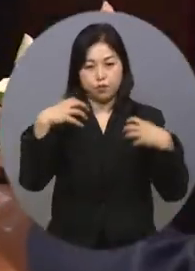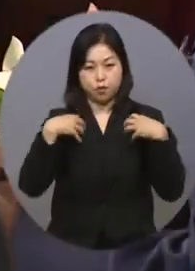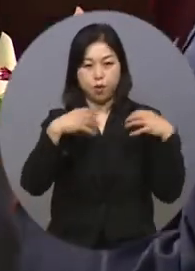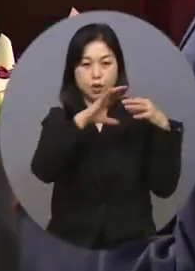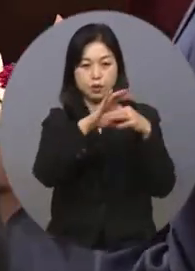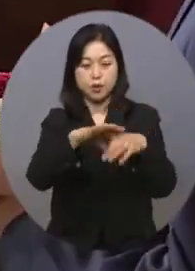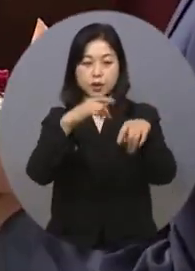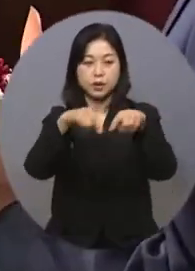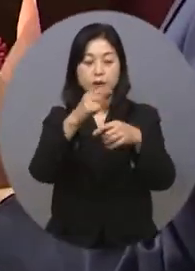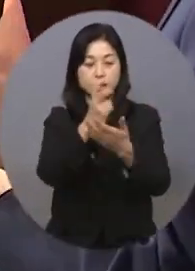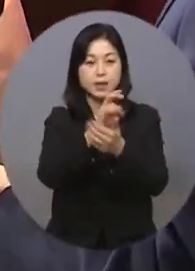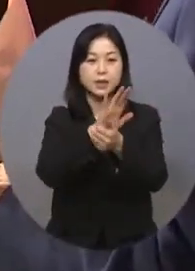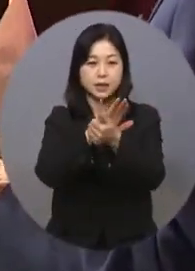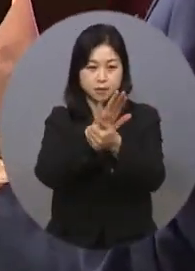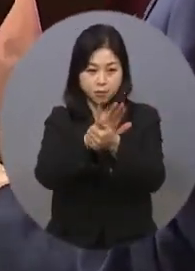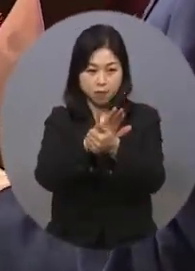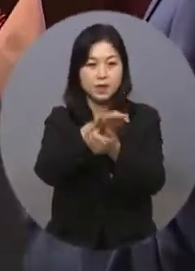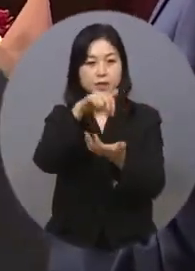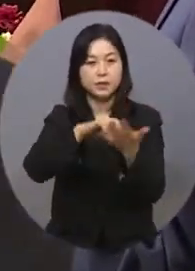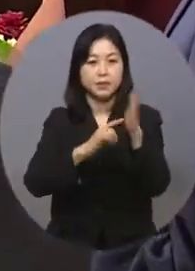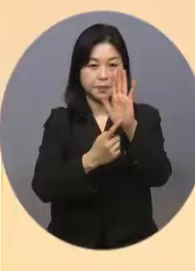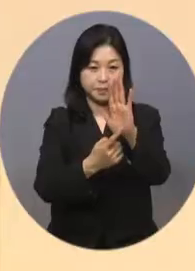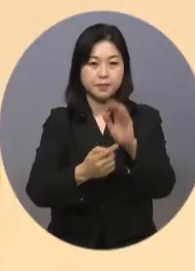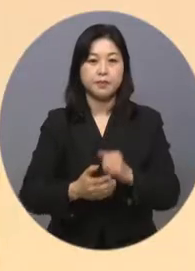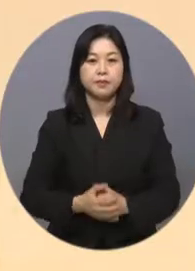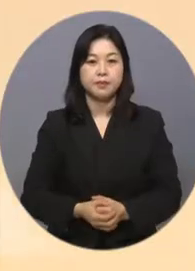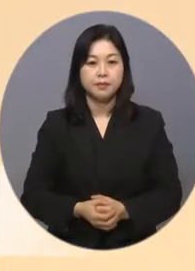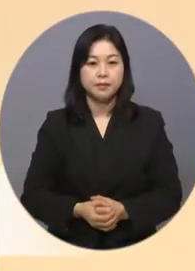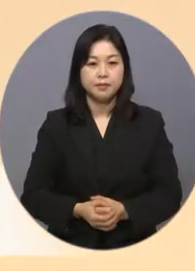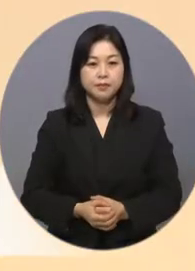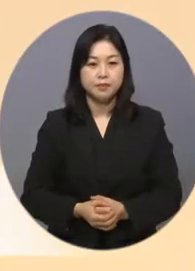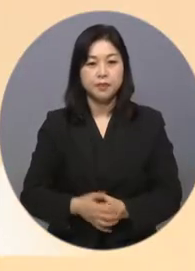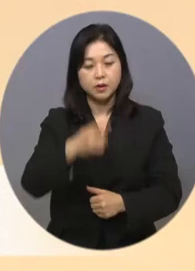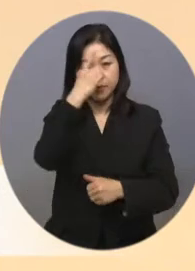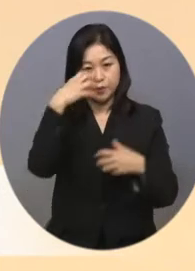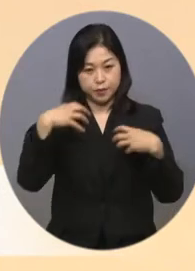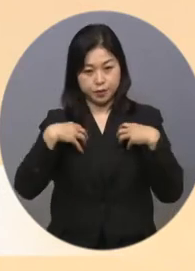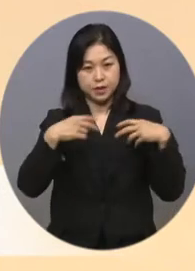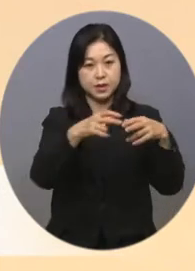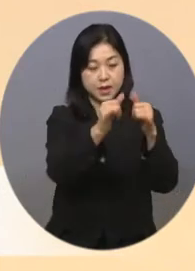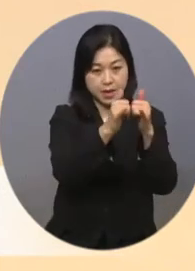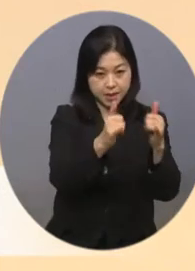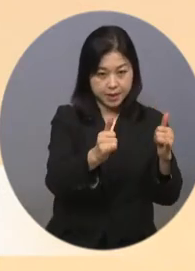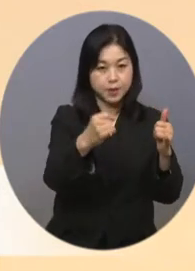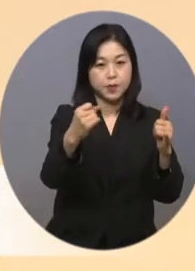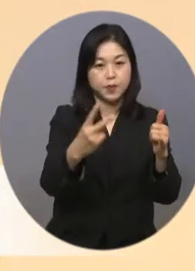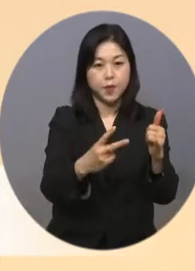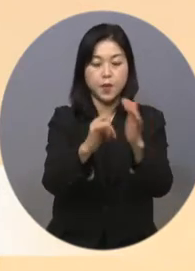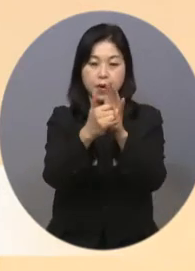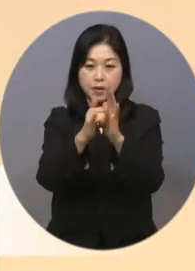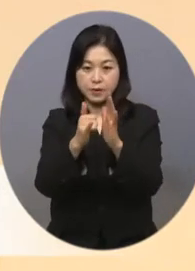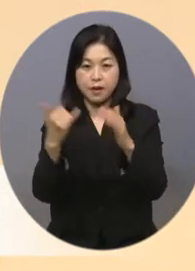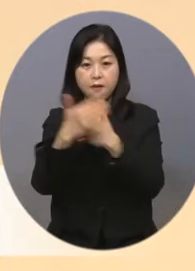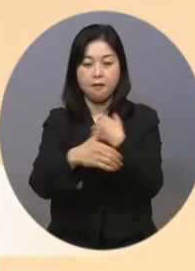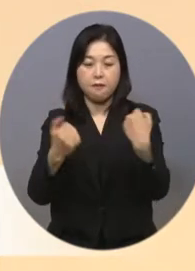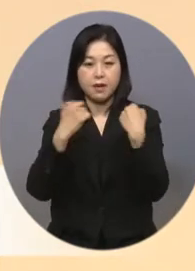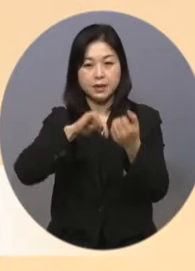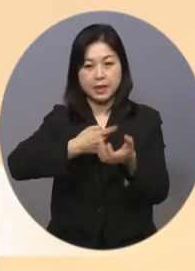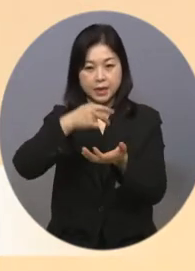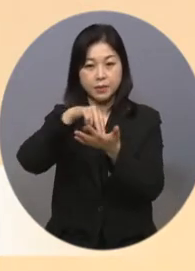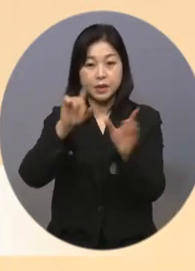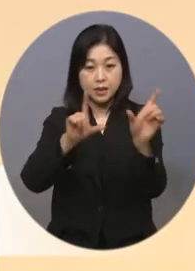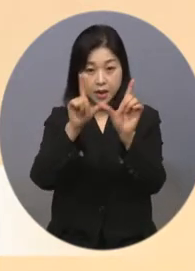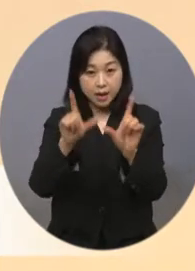정책 마련에 나서겠다는 뜻을 밝혔습니다. 정부는 장애인과 가족의 건강한